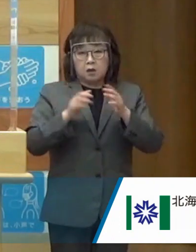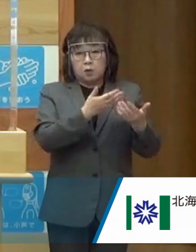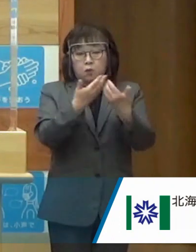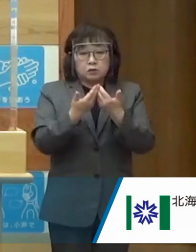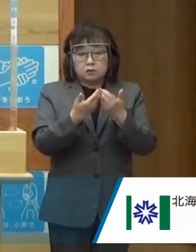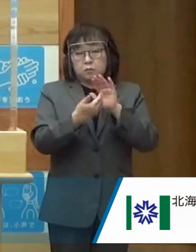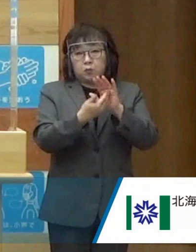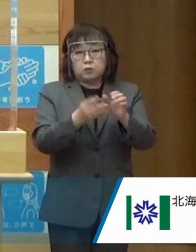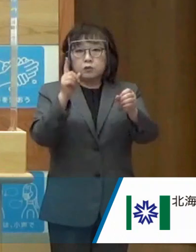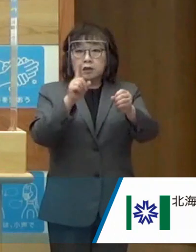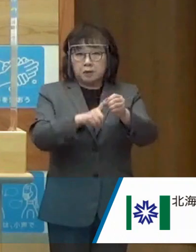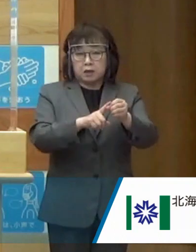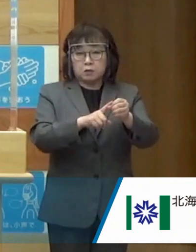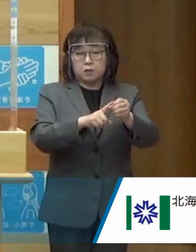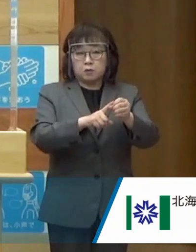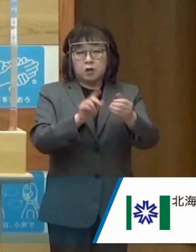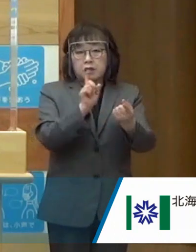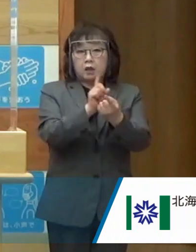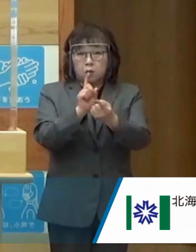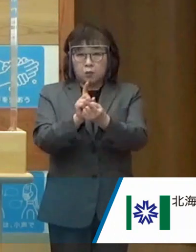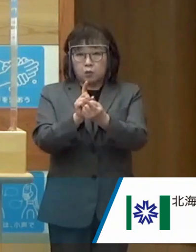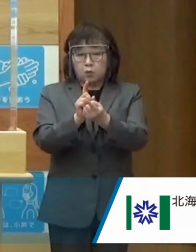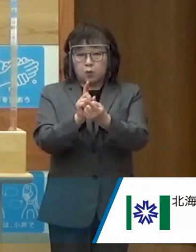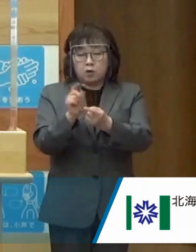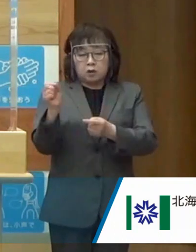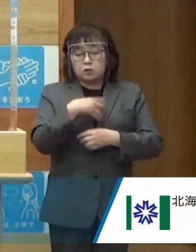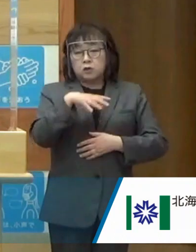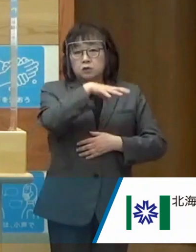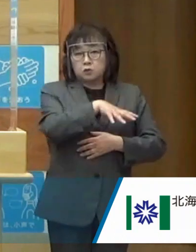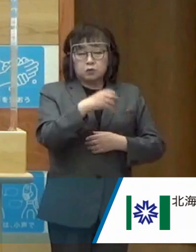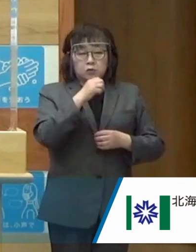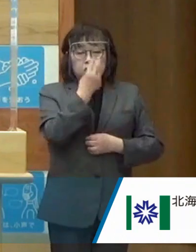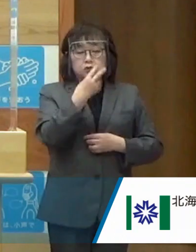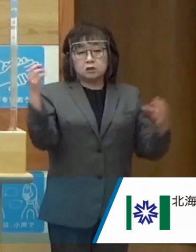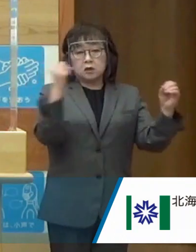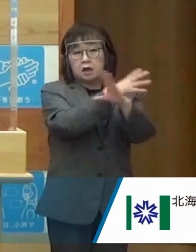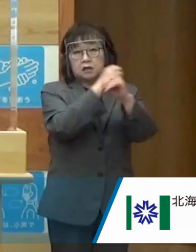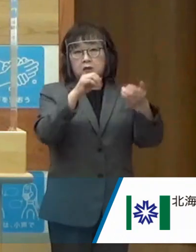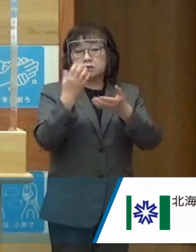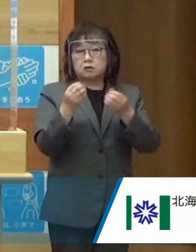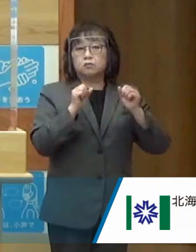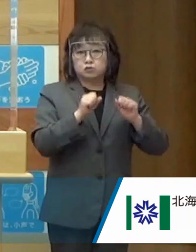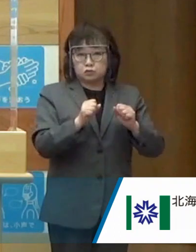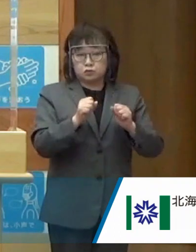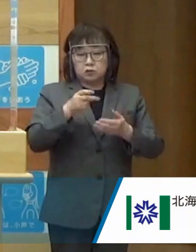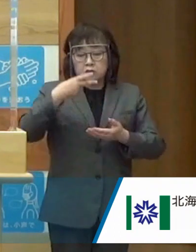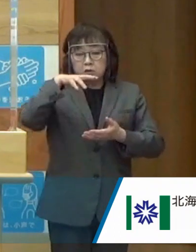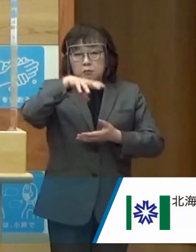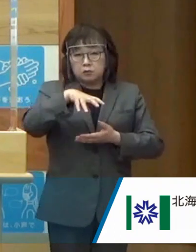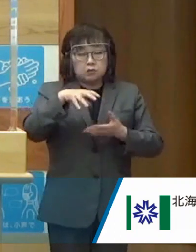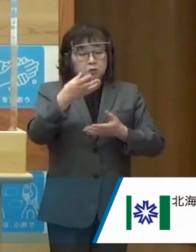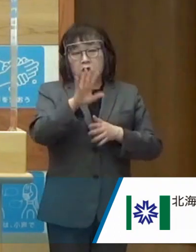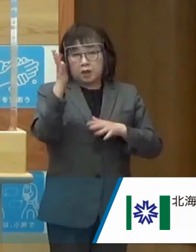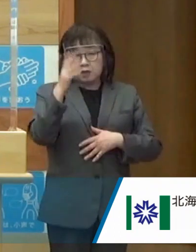雑防止のための対応、休憩所などの換気の徹底、飲食ブースは設置